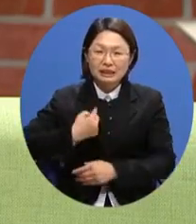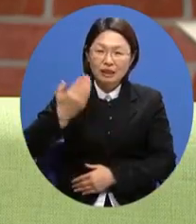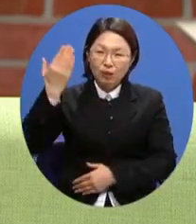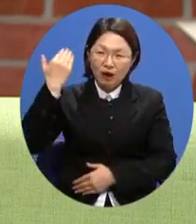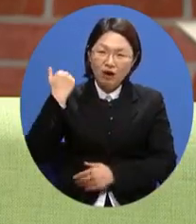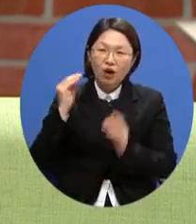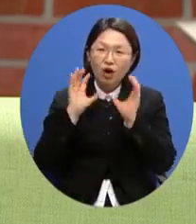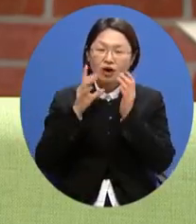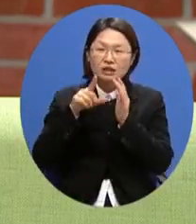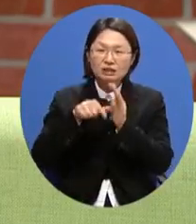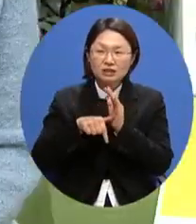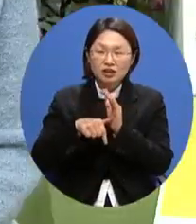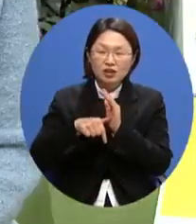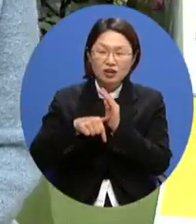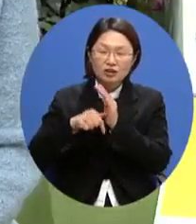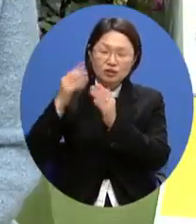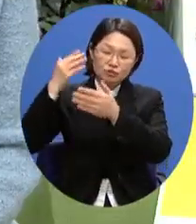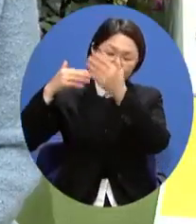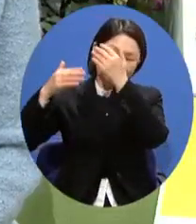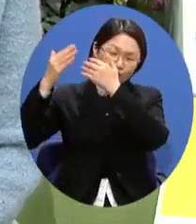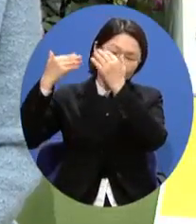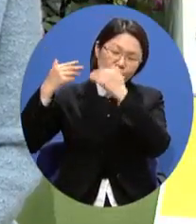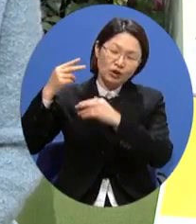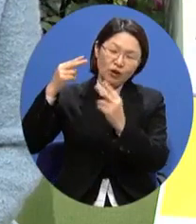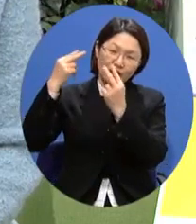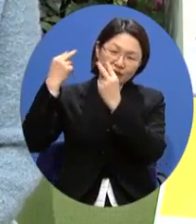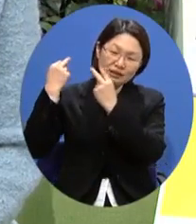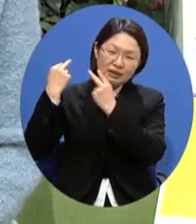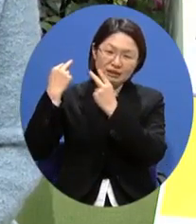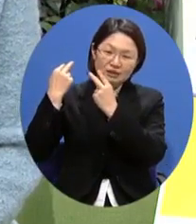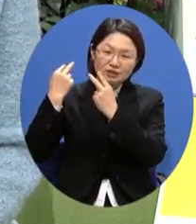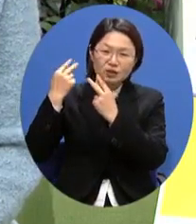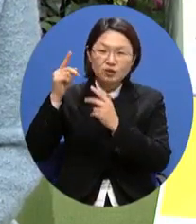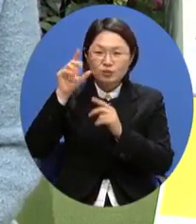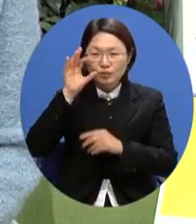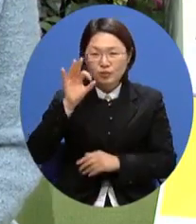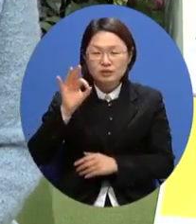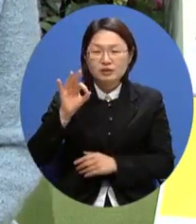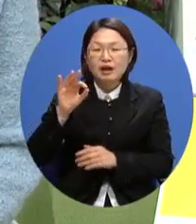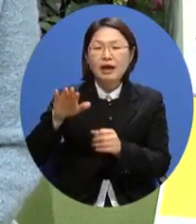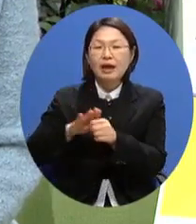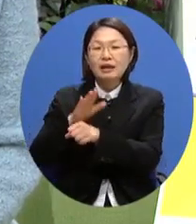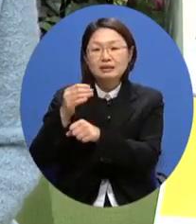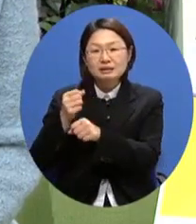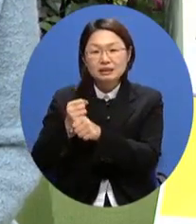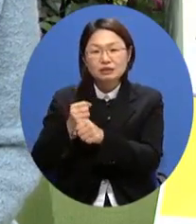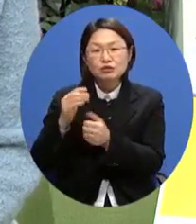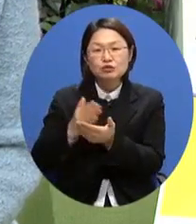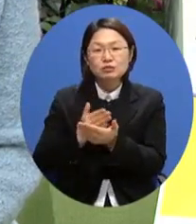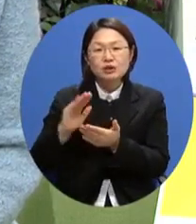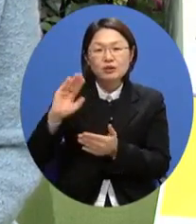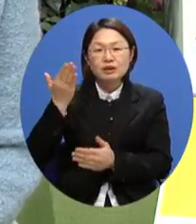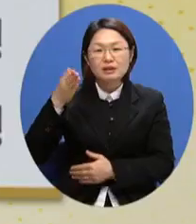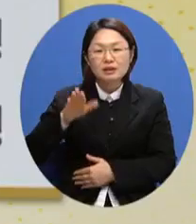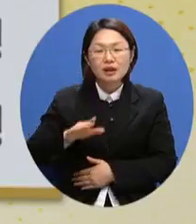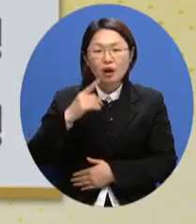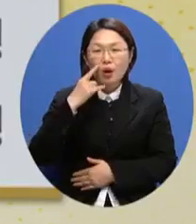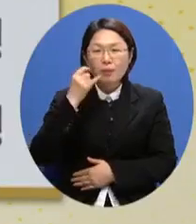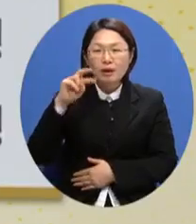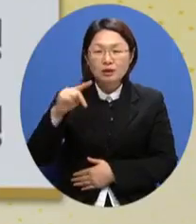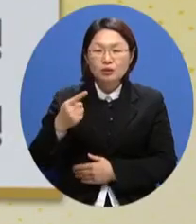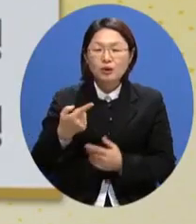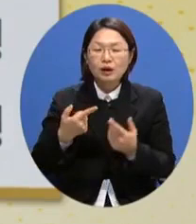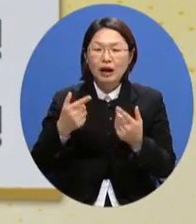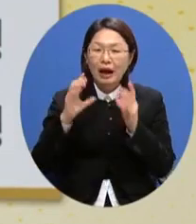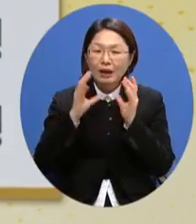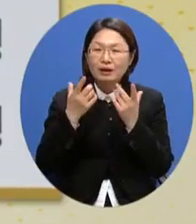어린 시절을 회상하는 거를 통해서 이제 애착 유형을 분류를 하게 되는데 네. 그렇게 분류했더니 엄마도 아이와